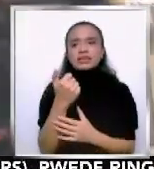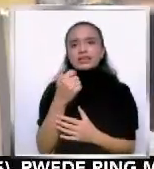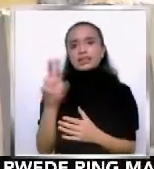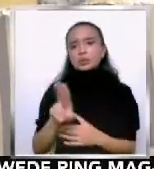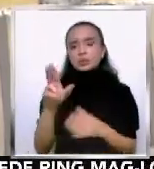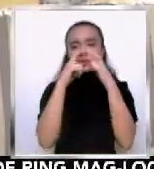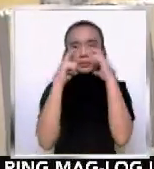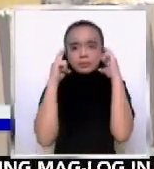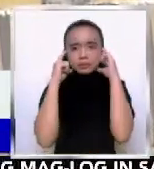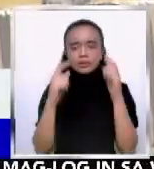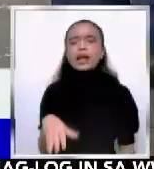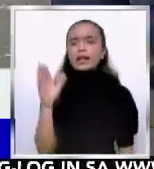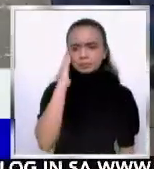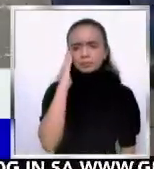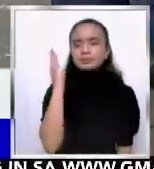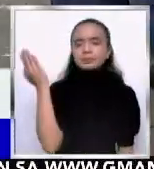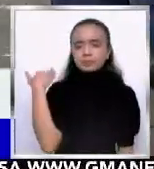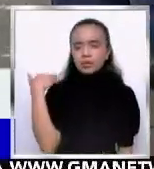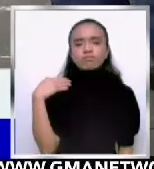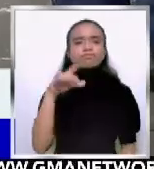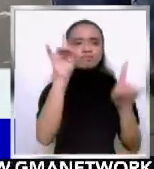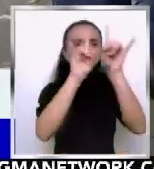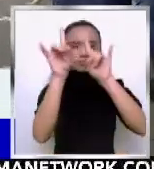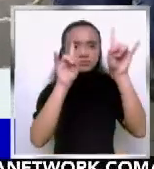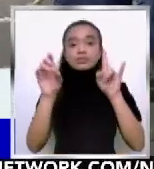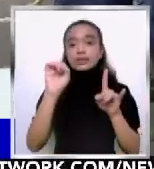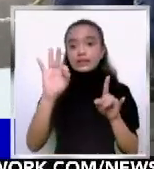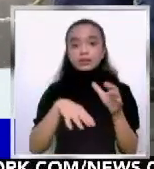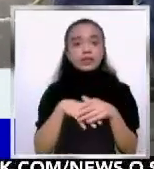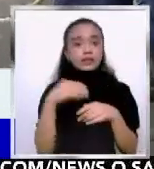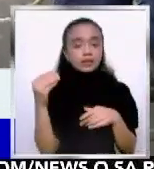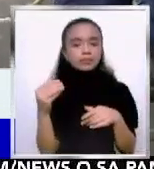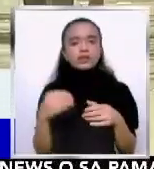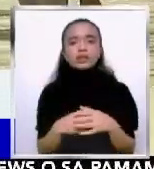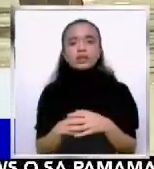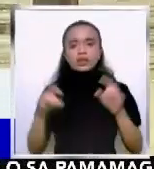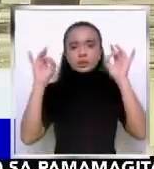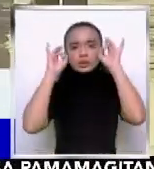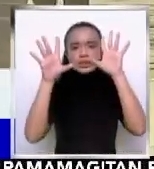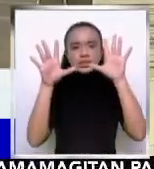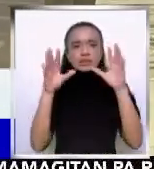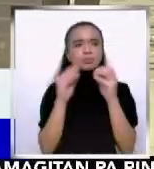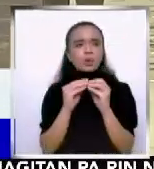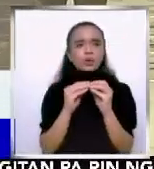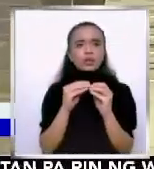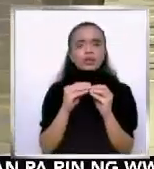past campaign period, if it's outdoors, the risk is much lower. Now, if it's